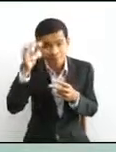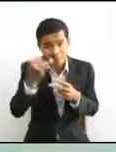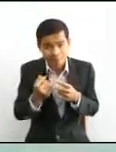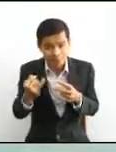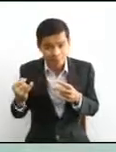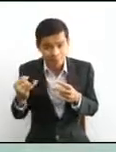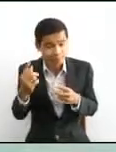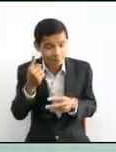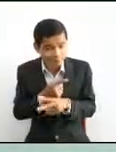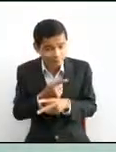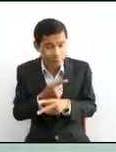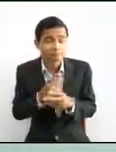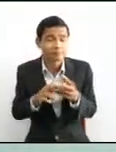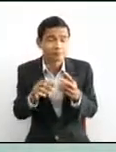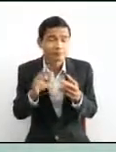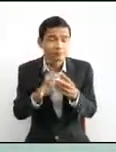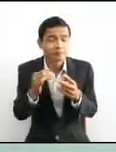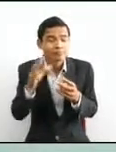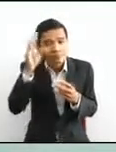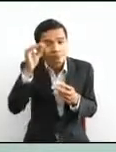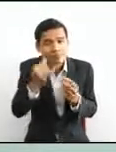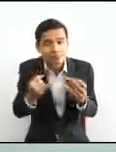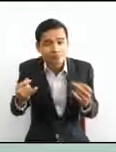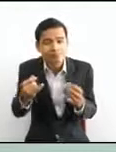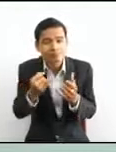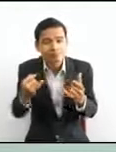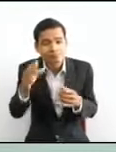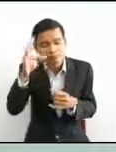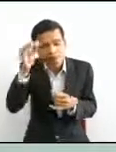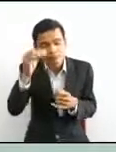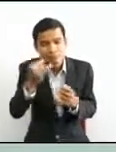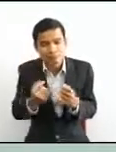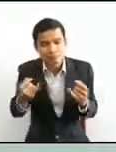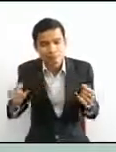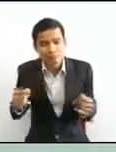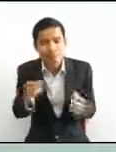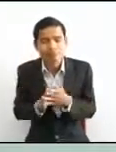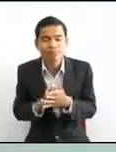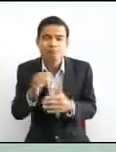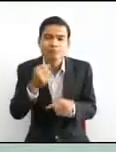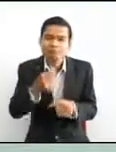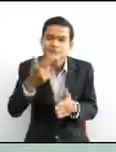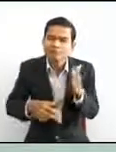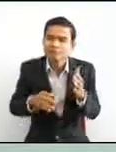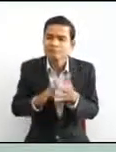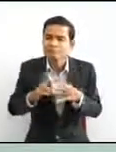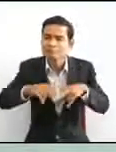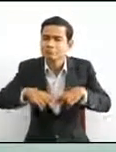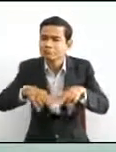á chá con mới khơi pro ở bên thế nè bà dị quật vô tụi tàu của bị lấy mình chăng